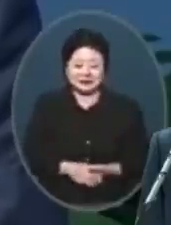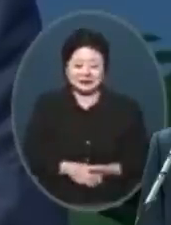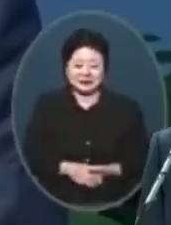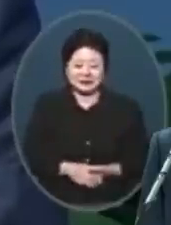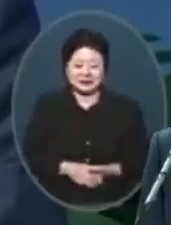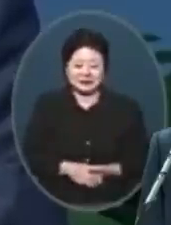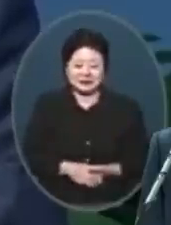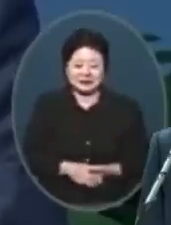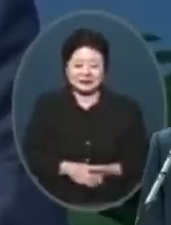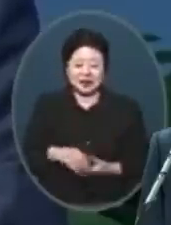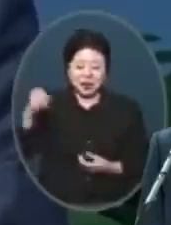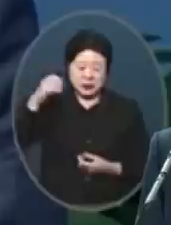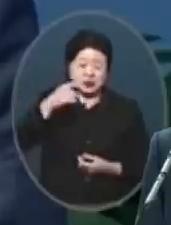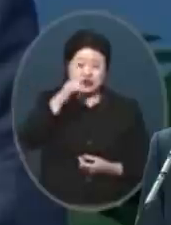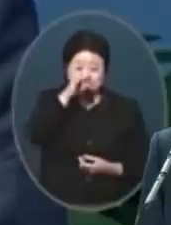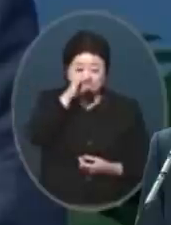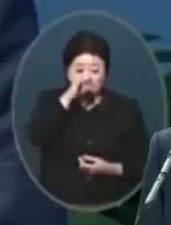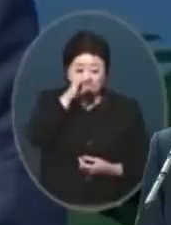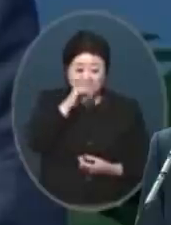나를 비추옵니다.